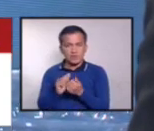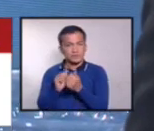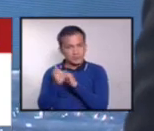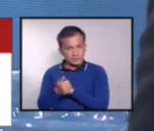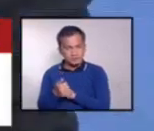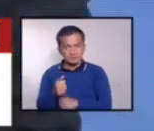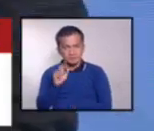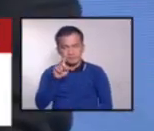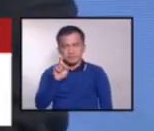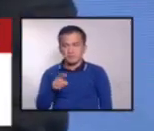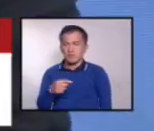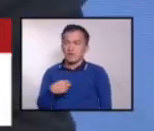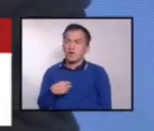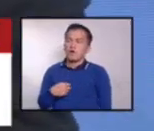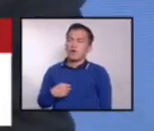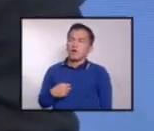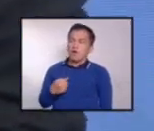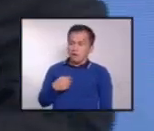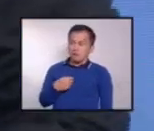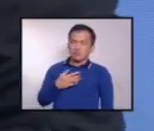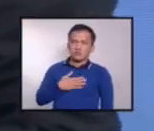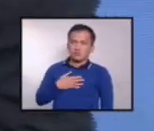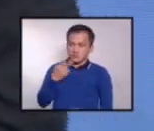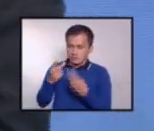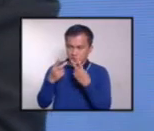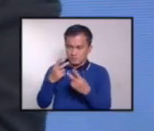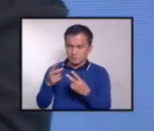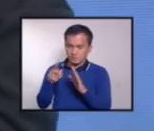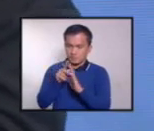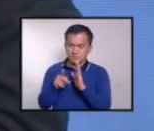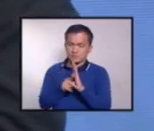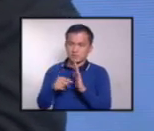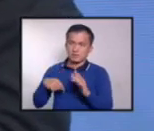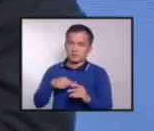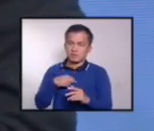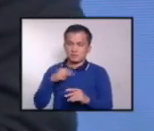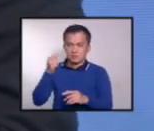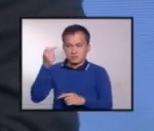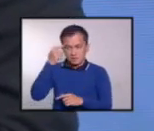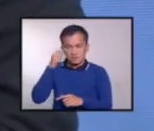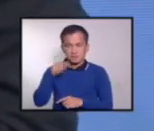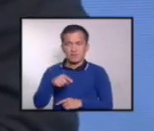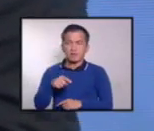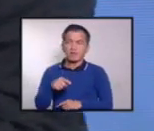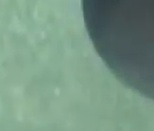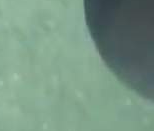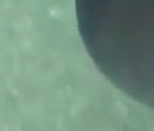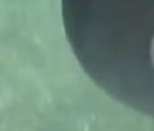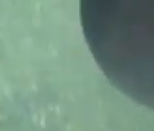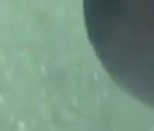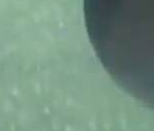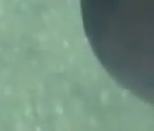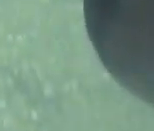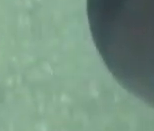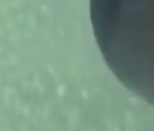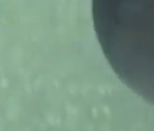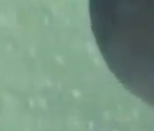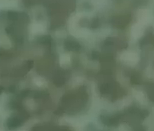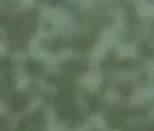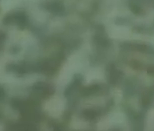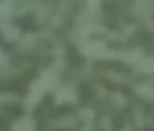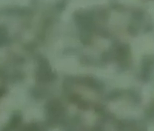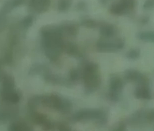amyenda? Oh, ako ang gusto kong tingnan ay yung polisiya ng ating gobyerno pagdating dun sa West Philippine Sea at